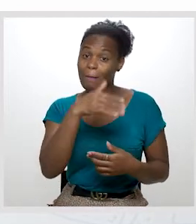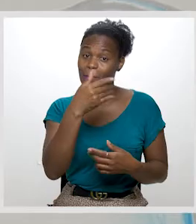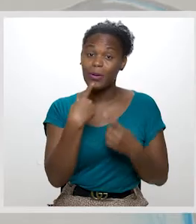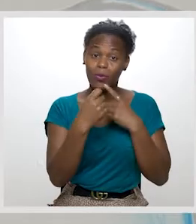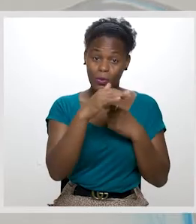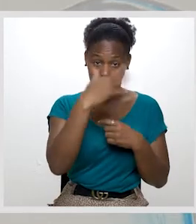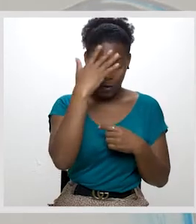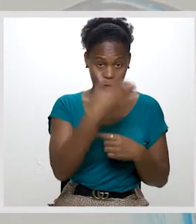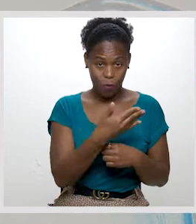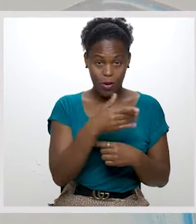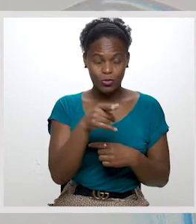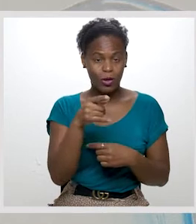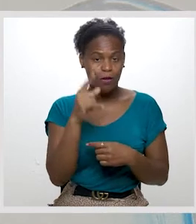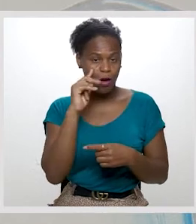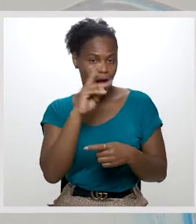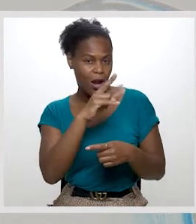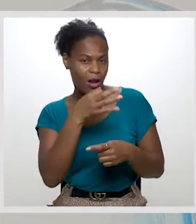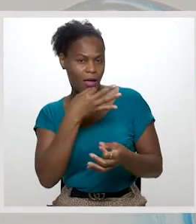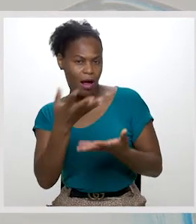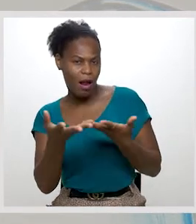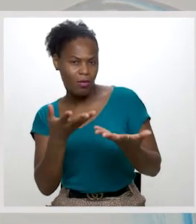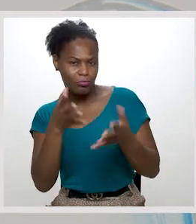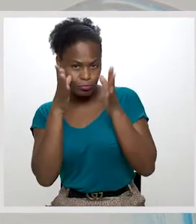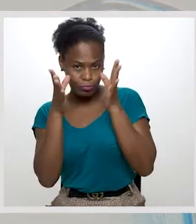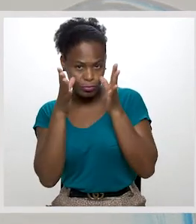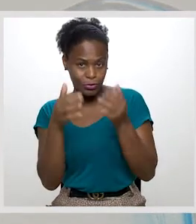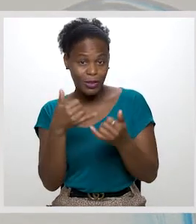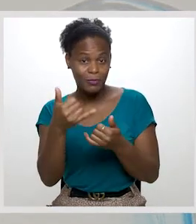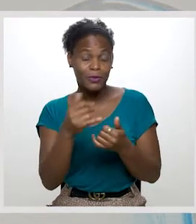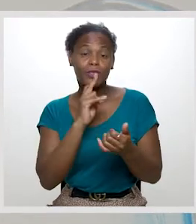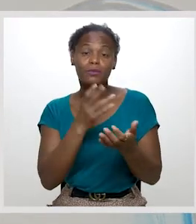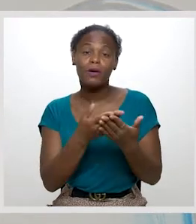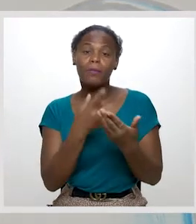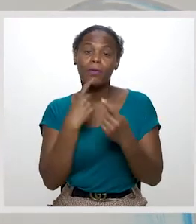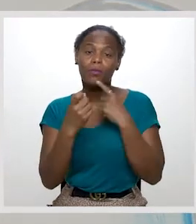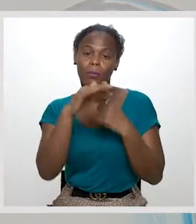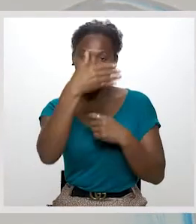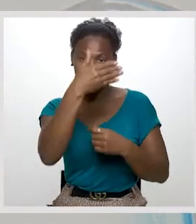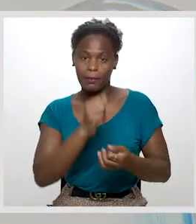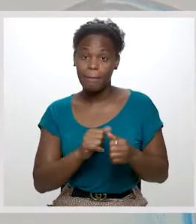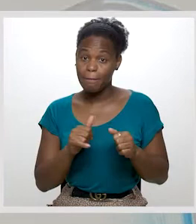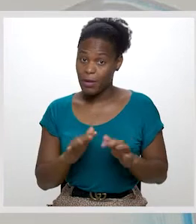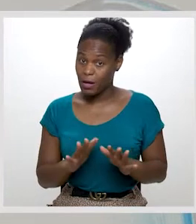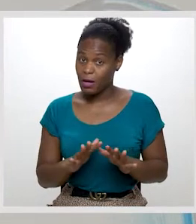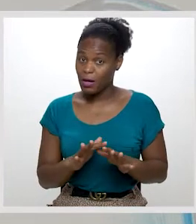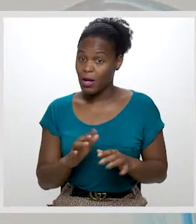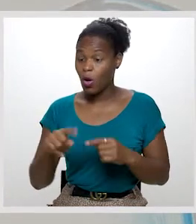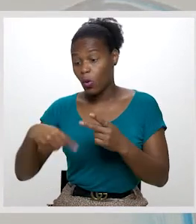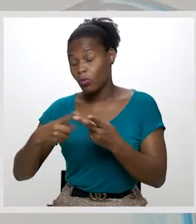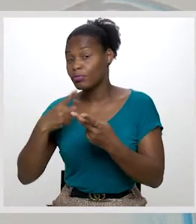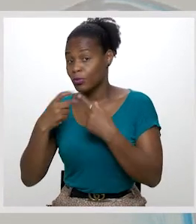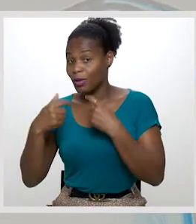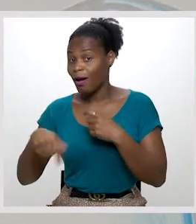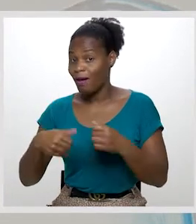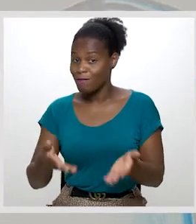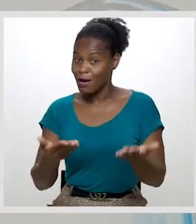Maintenant, tu as la première question, tu vas écouter le dialogue attentivement et tu vas répondre à cette première question. Mais